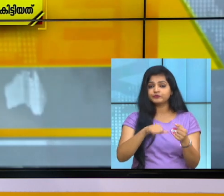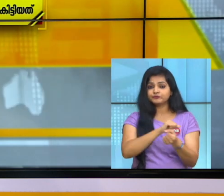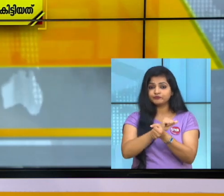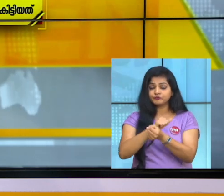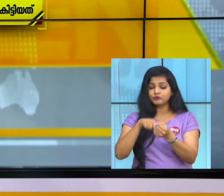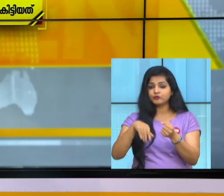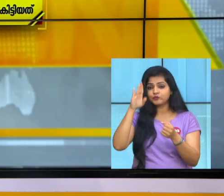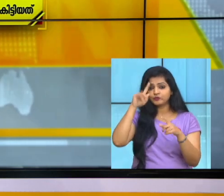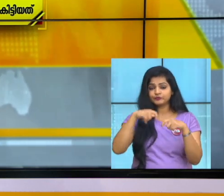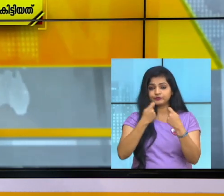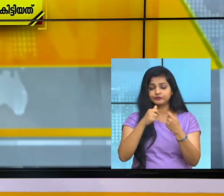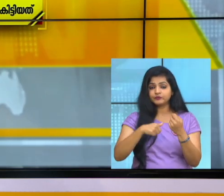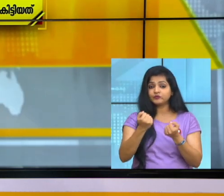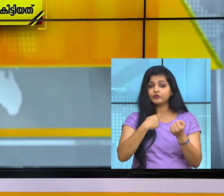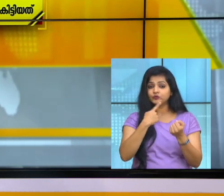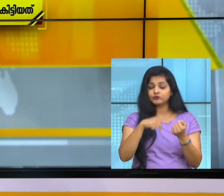പോലീസ് കസ്റ്റഡിയിൽ എടുത്തിട്ടുണ്ട്.